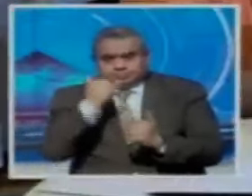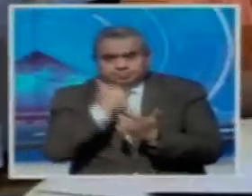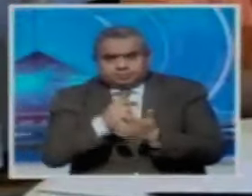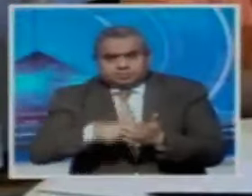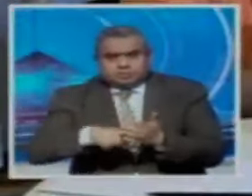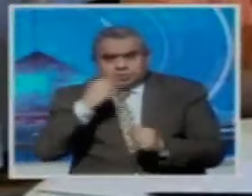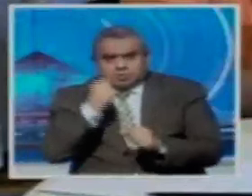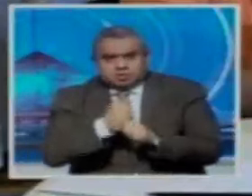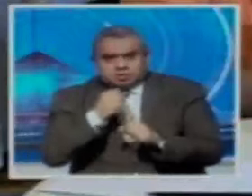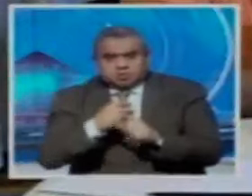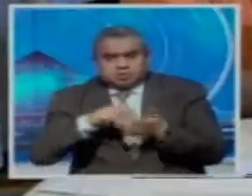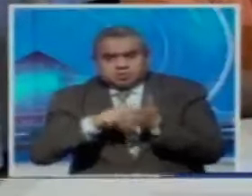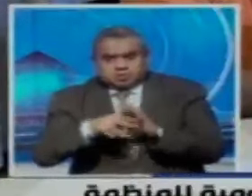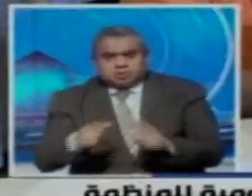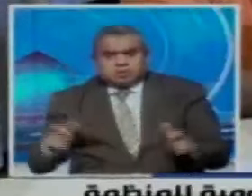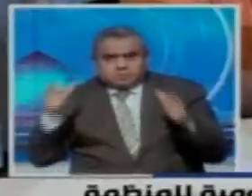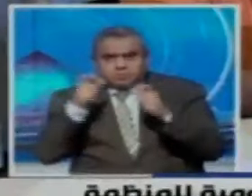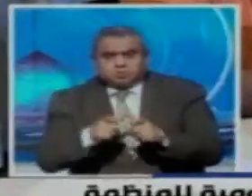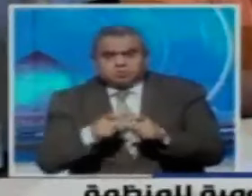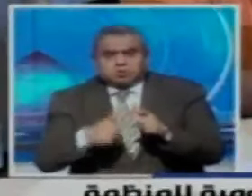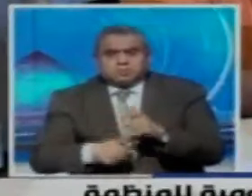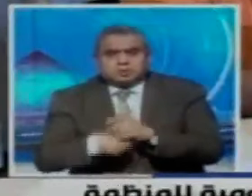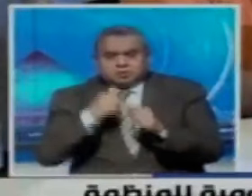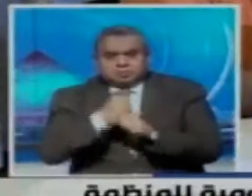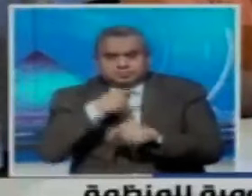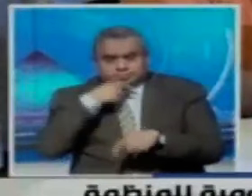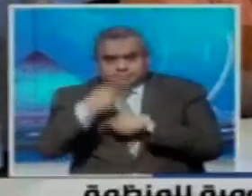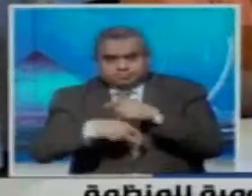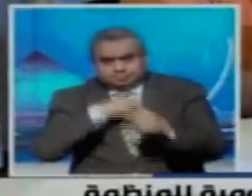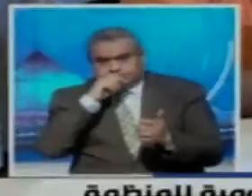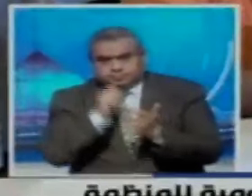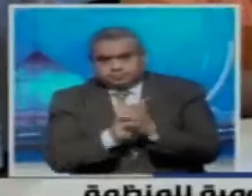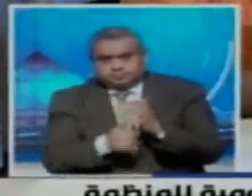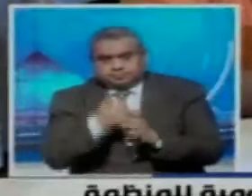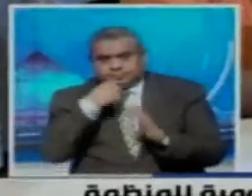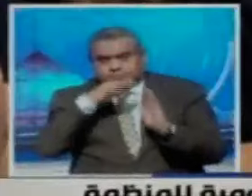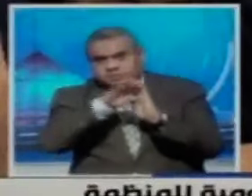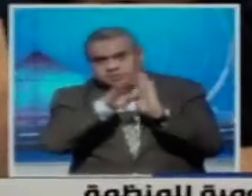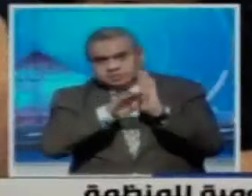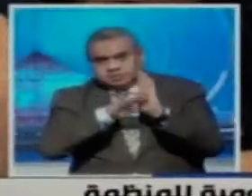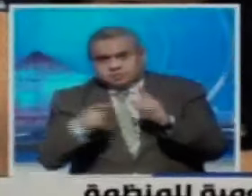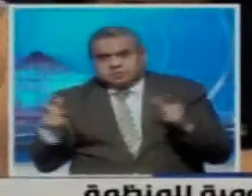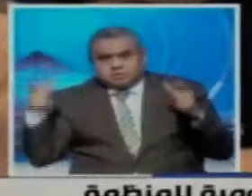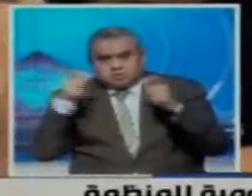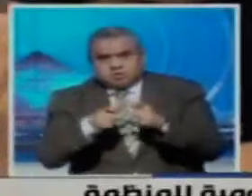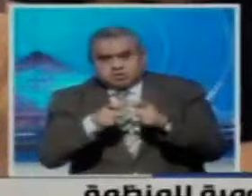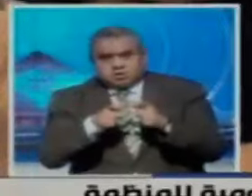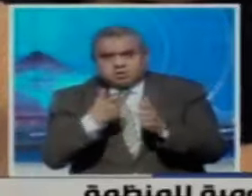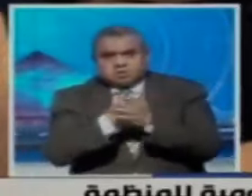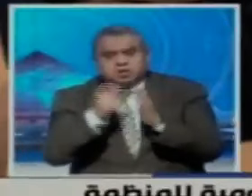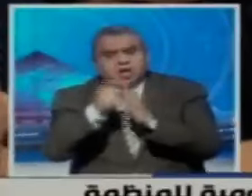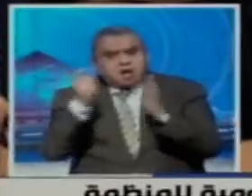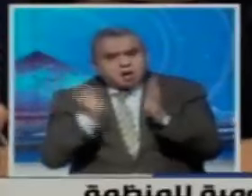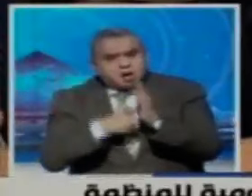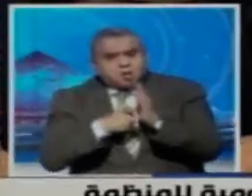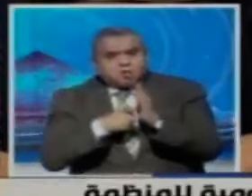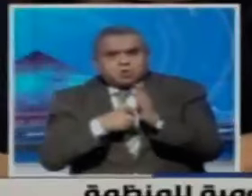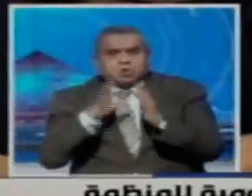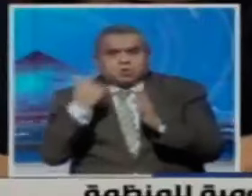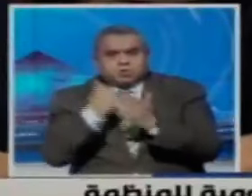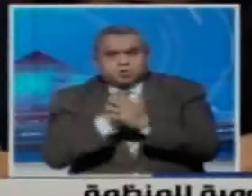أو انتهاء المؤتمر، وبالتالي هيقولوا التوصيات سواء من الناحية القانونية